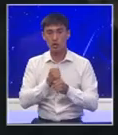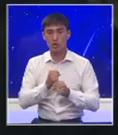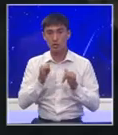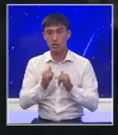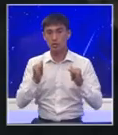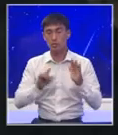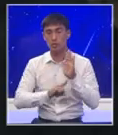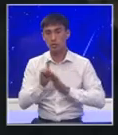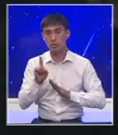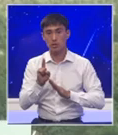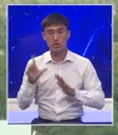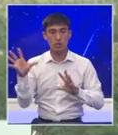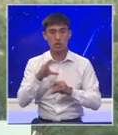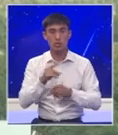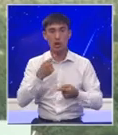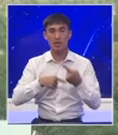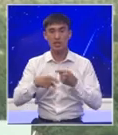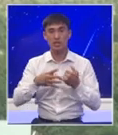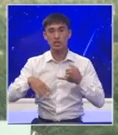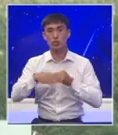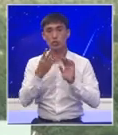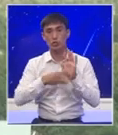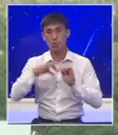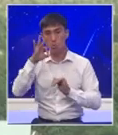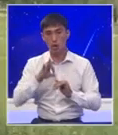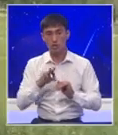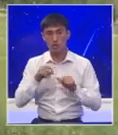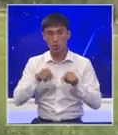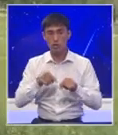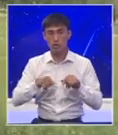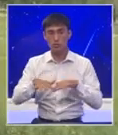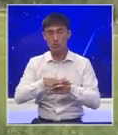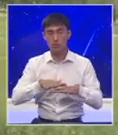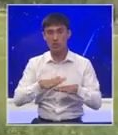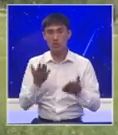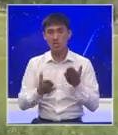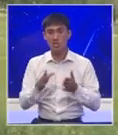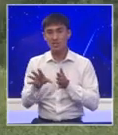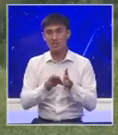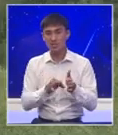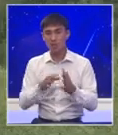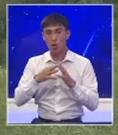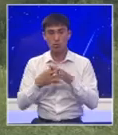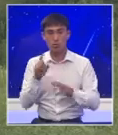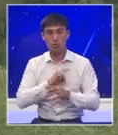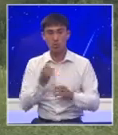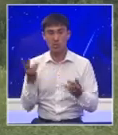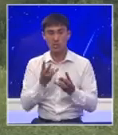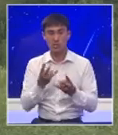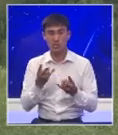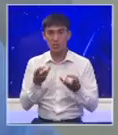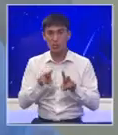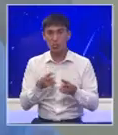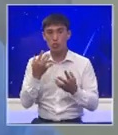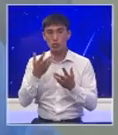қарқынды қолға алынған. Жалпы қайтқан жердің 90%-ға жуығы осы санатта. Егер дер кезінде ауыл шаруашылығы қажетіне жарамаса,